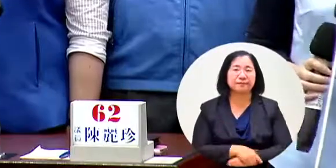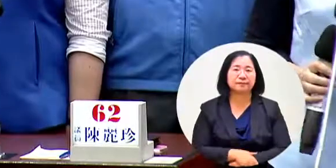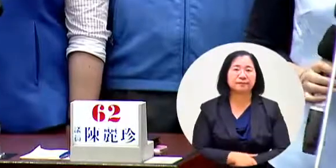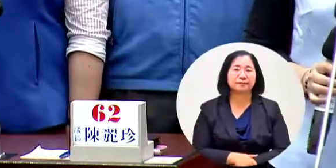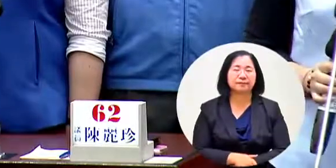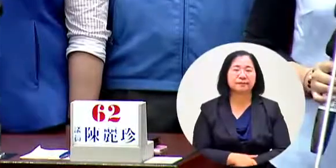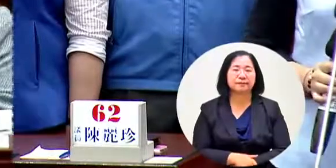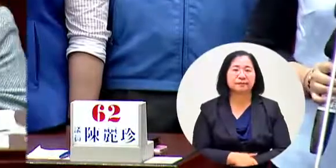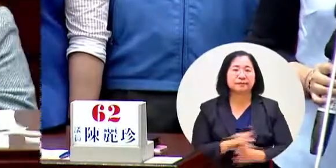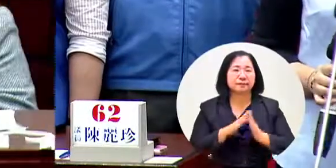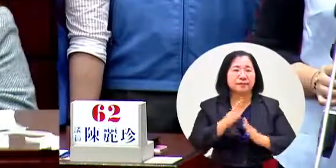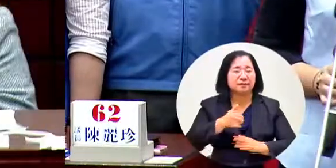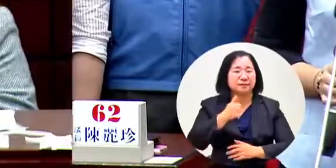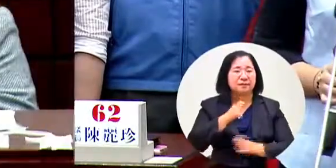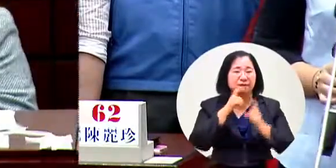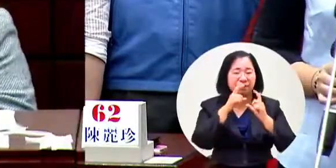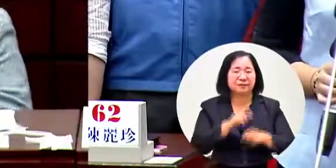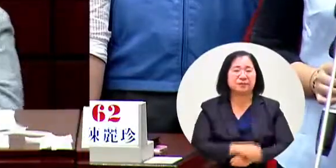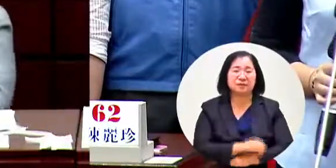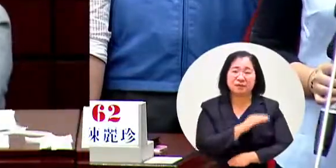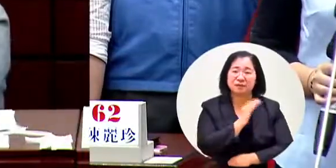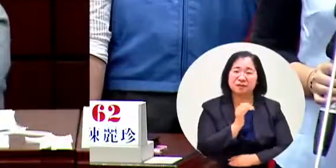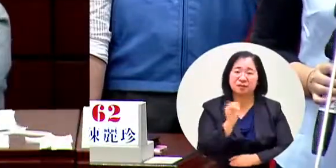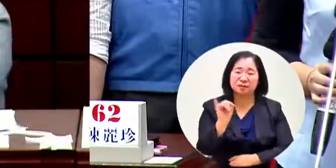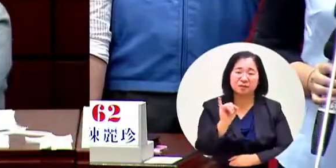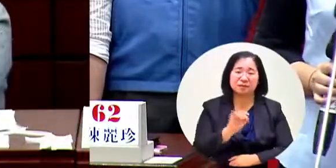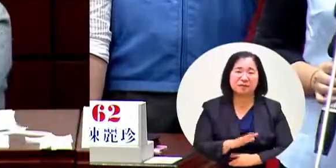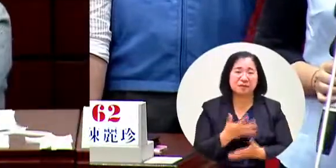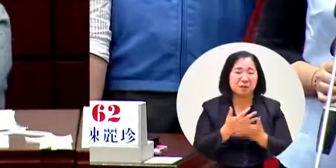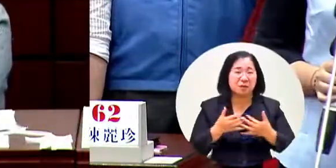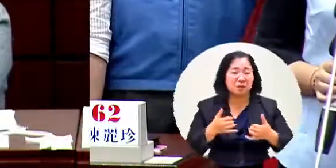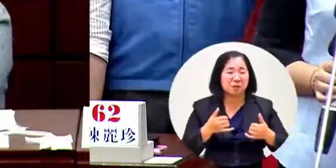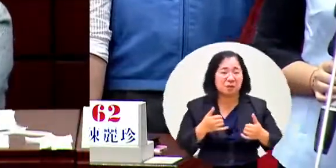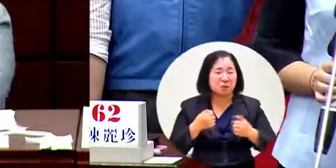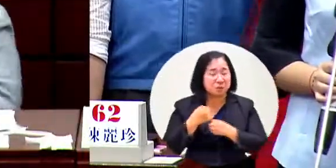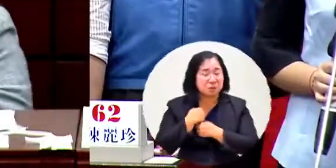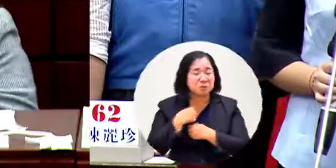是，我是想市长。关于这个人